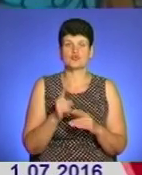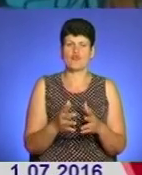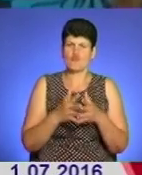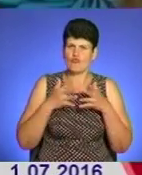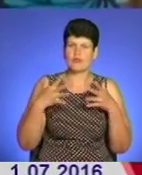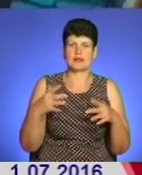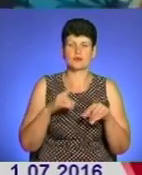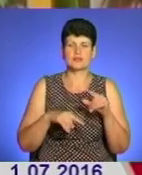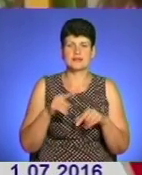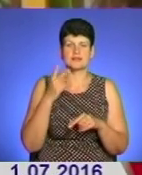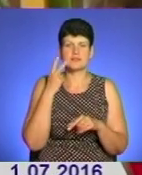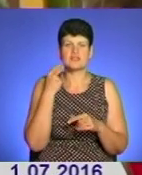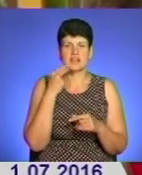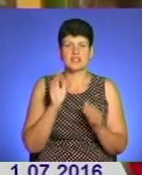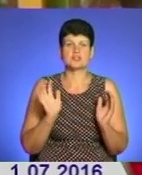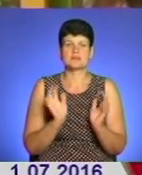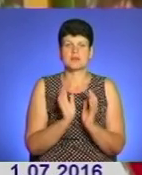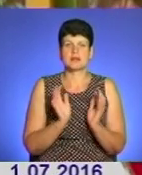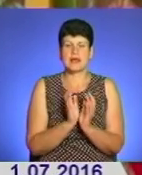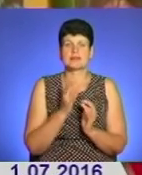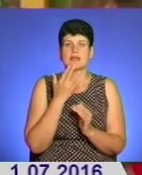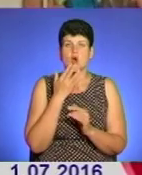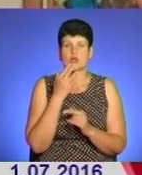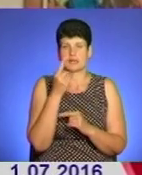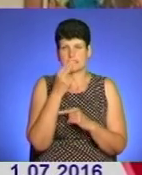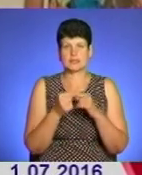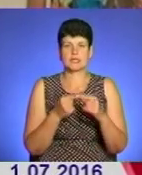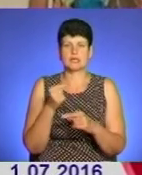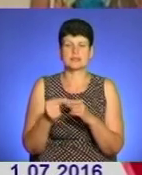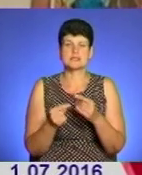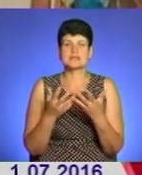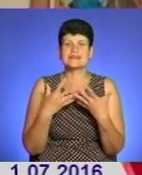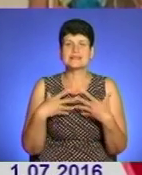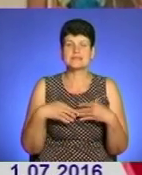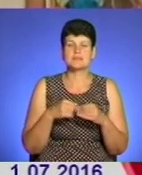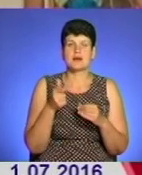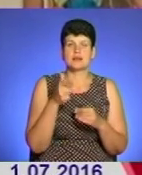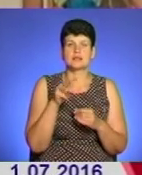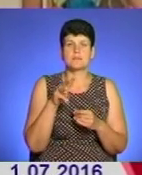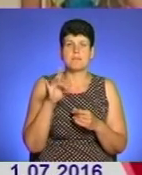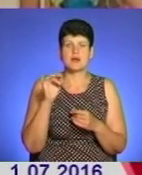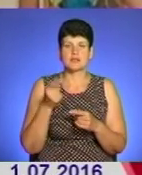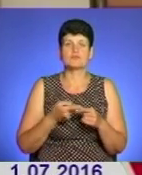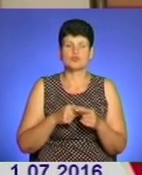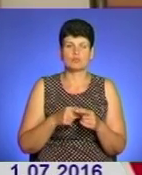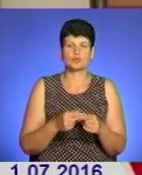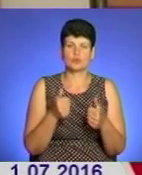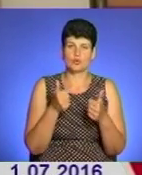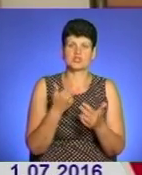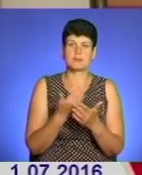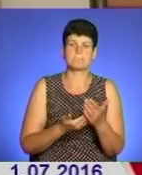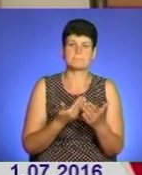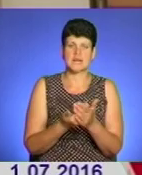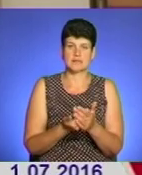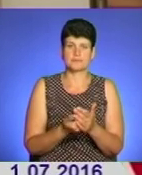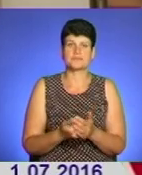великій родині найкраще зберігають і передають народні традиції. І сім'я Галини Марків цьому добрий приклад. Це в